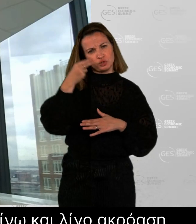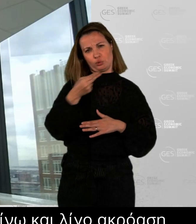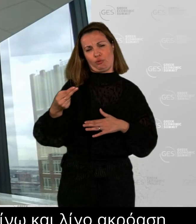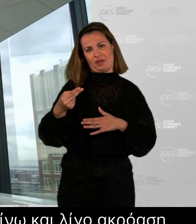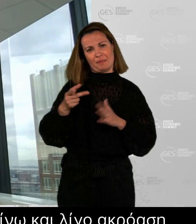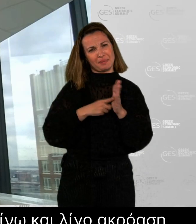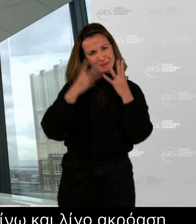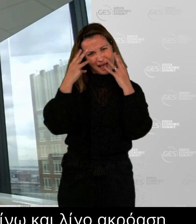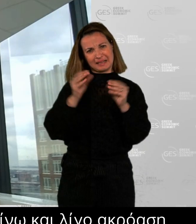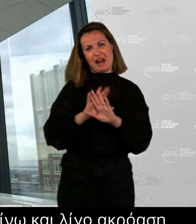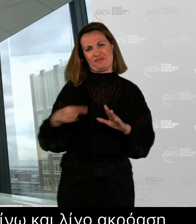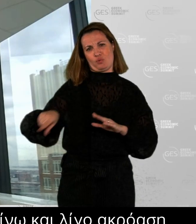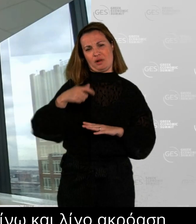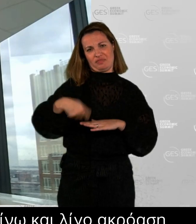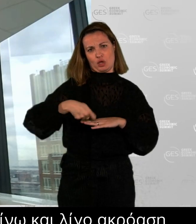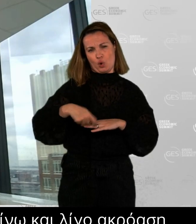η